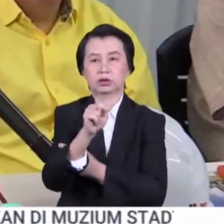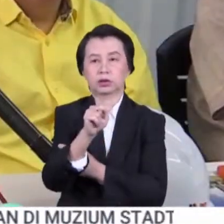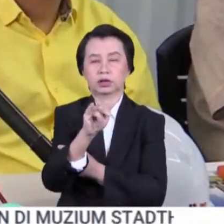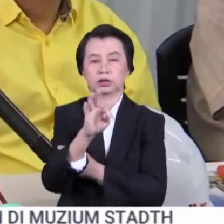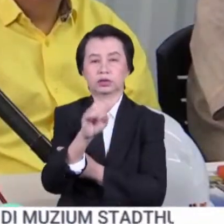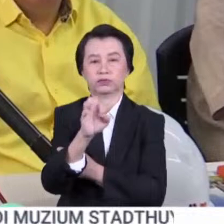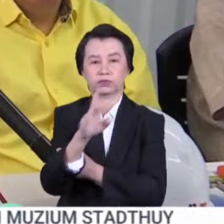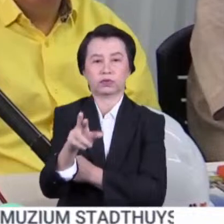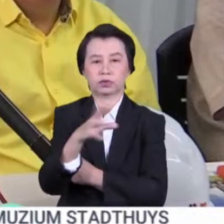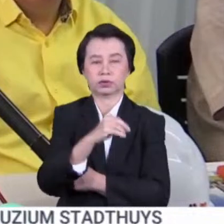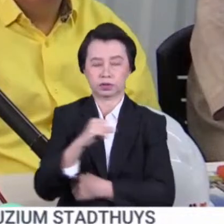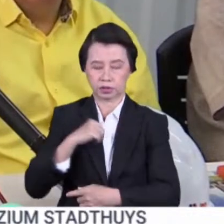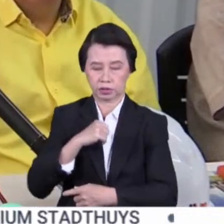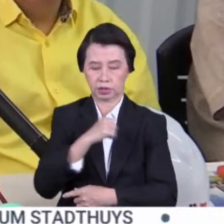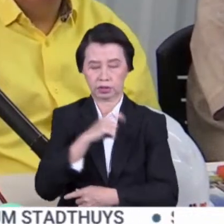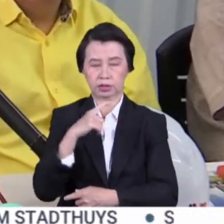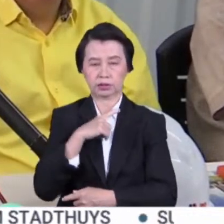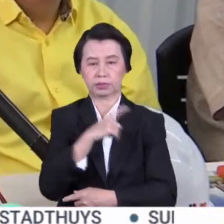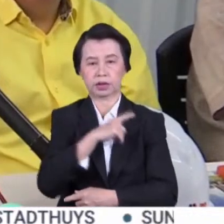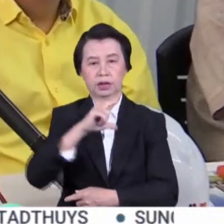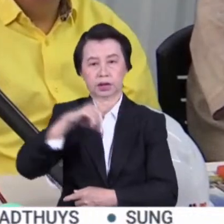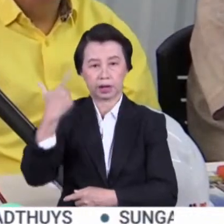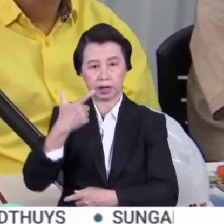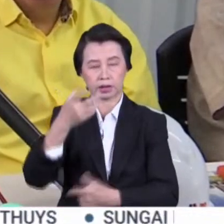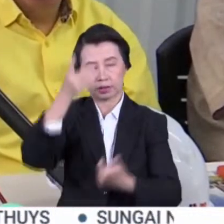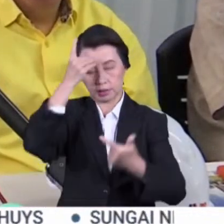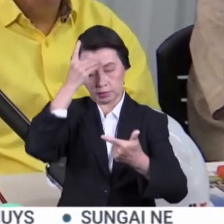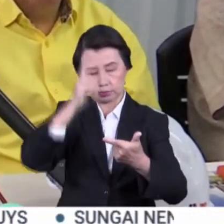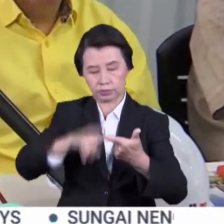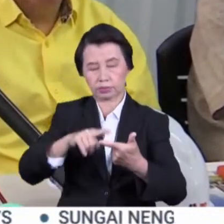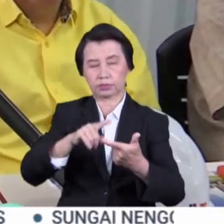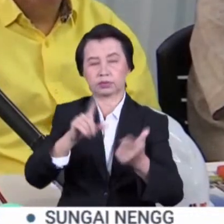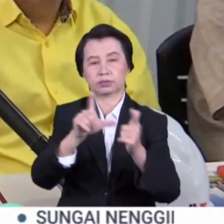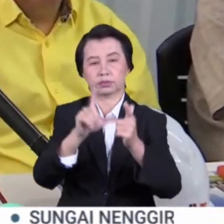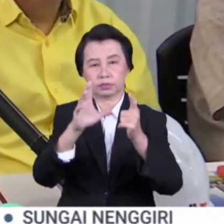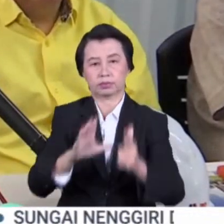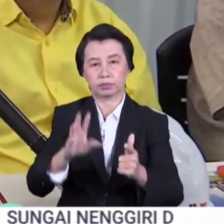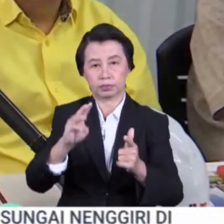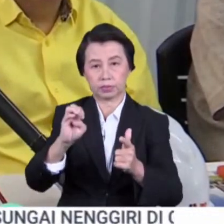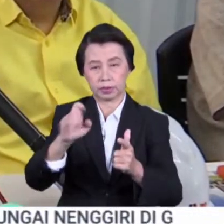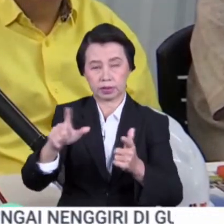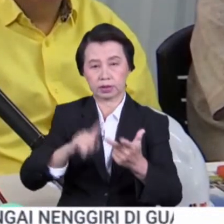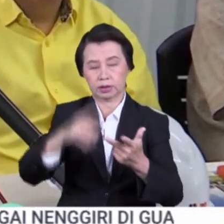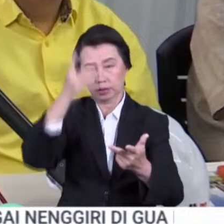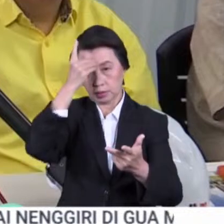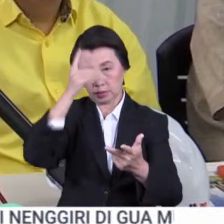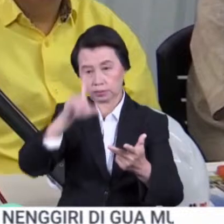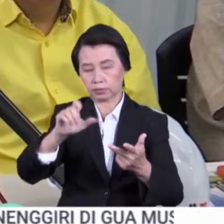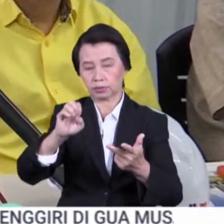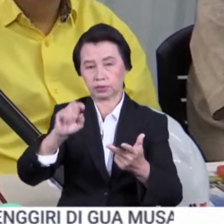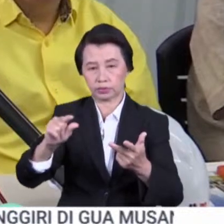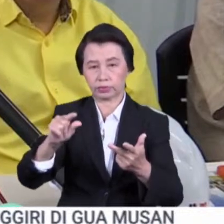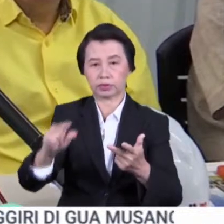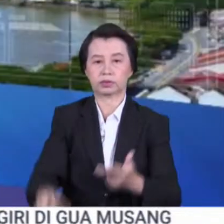serta ahli-ahli lembaga yang lain antaranya Dato' Dr. Peguang Manggil dan Dato' Liwan Lagang.